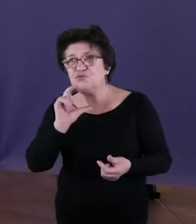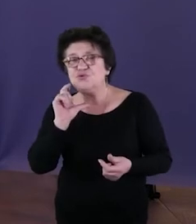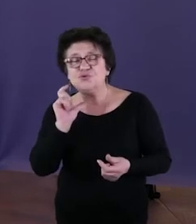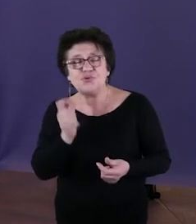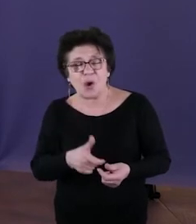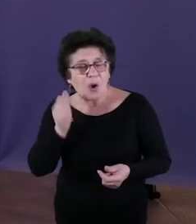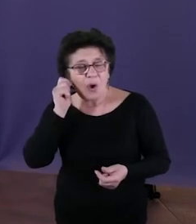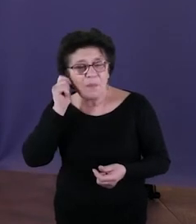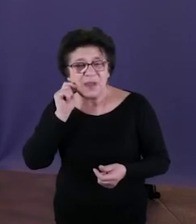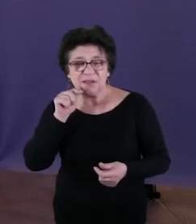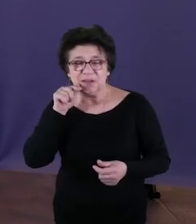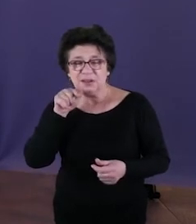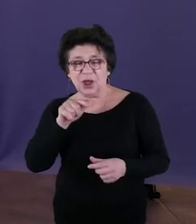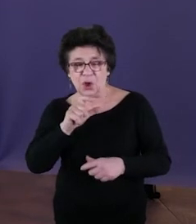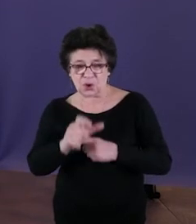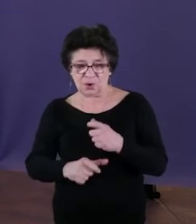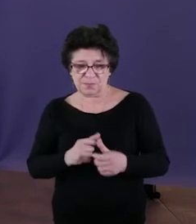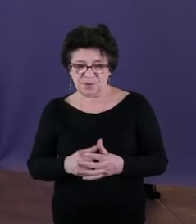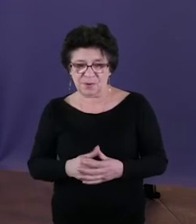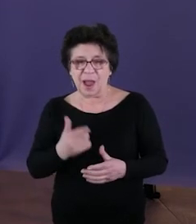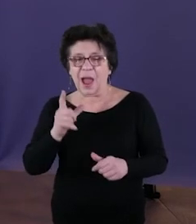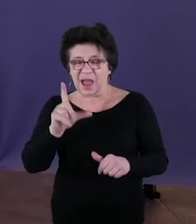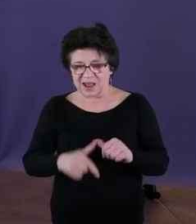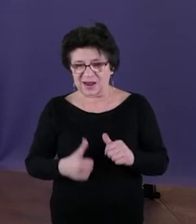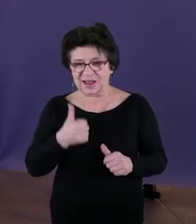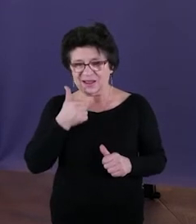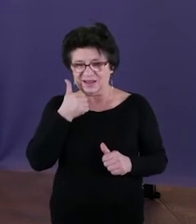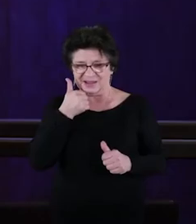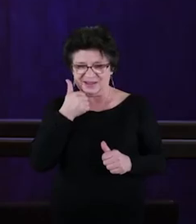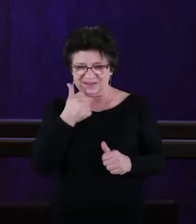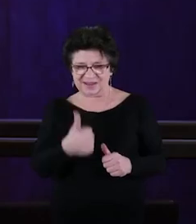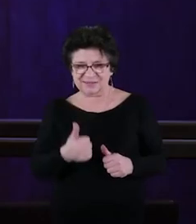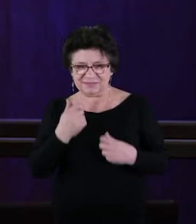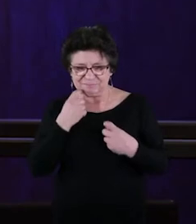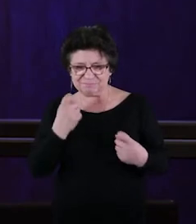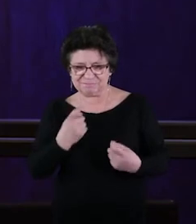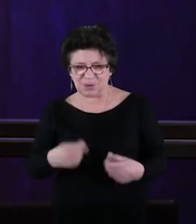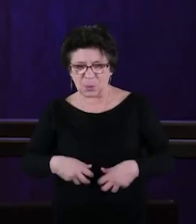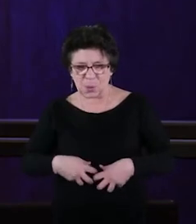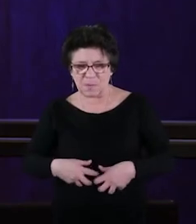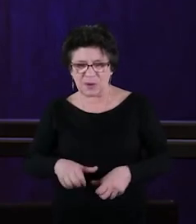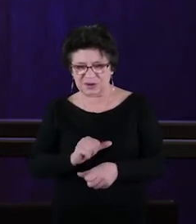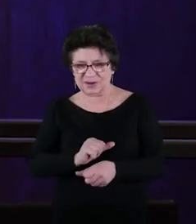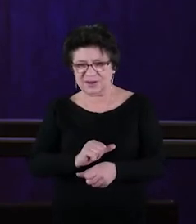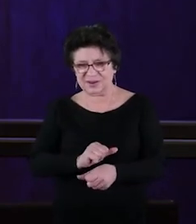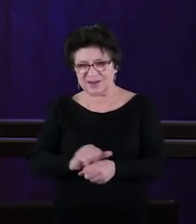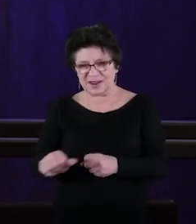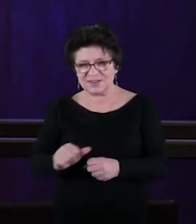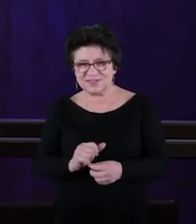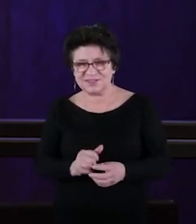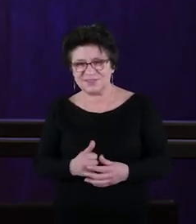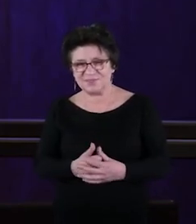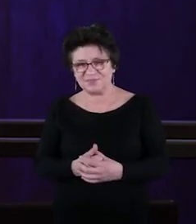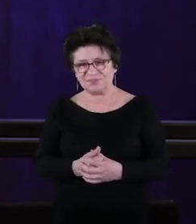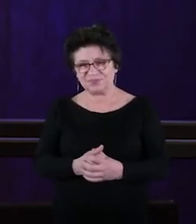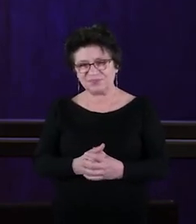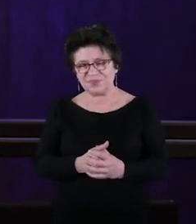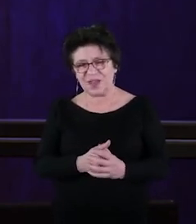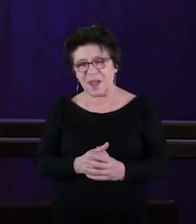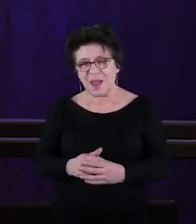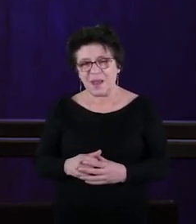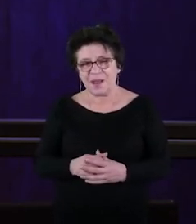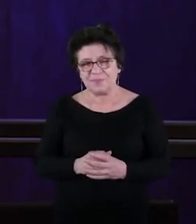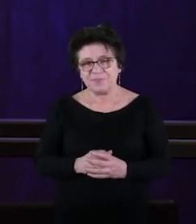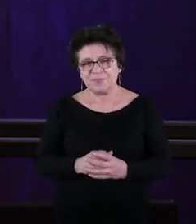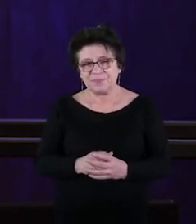na pewno zachowała się taka jedna anegdota dotycząca Szczęsnego nieszczęsnego Stanisława Kostki Potockiego